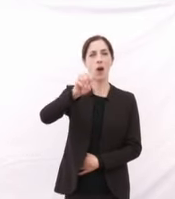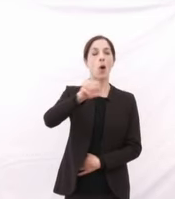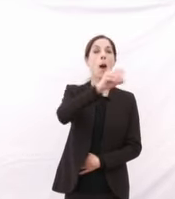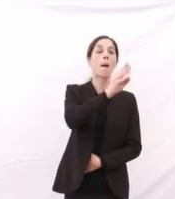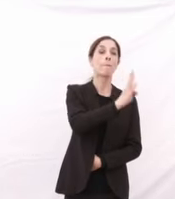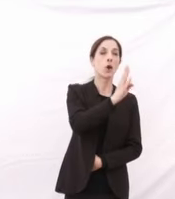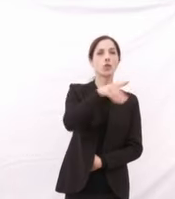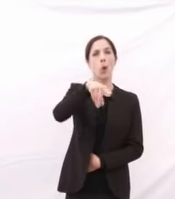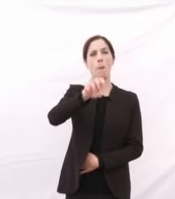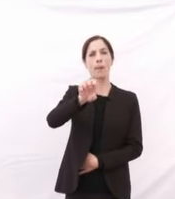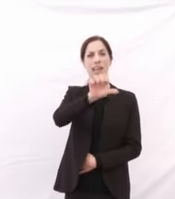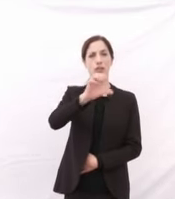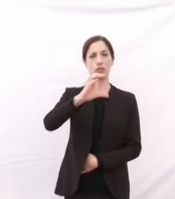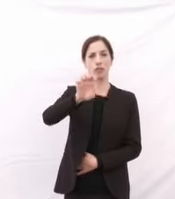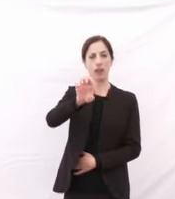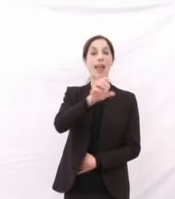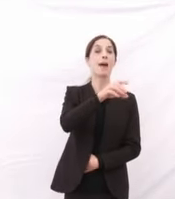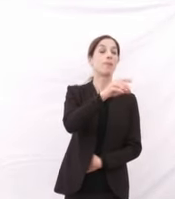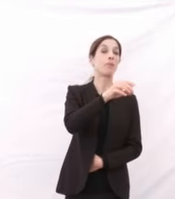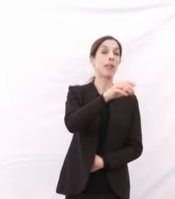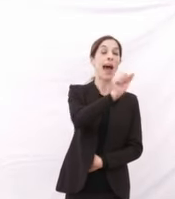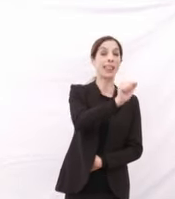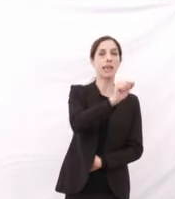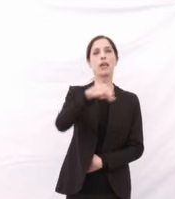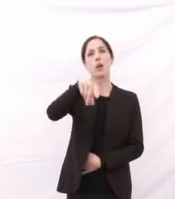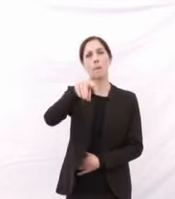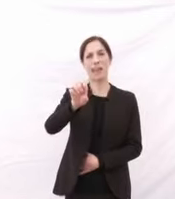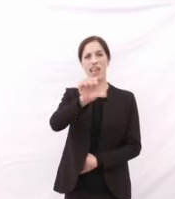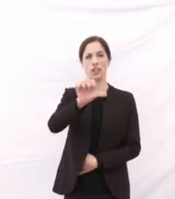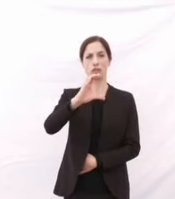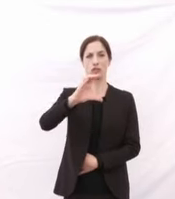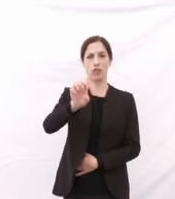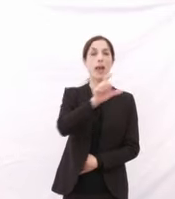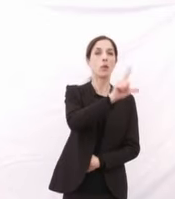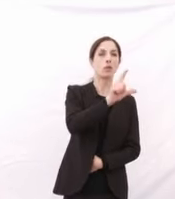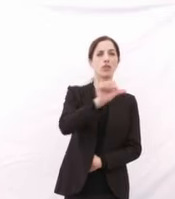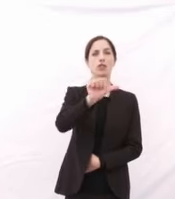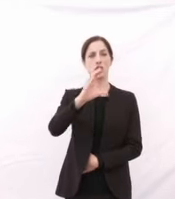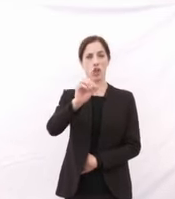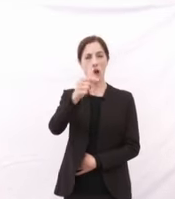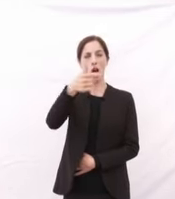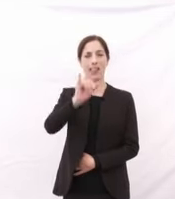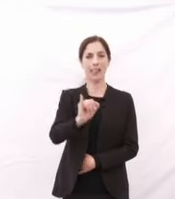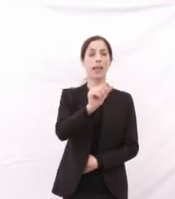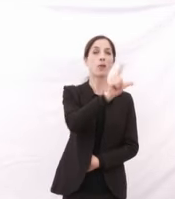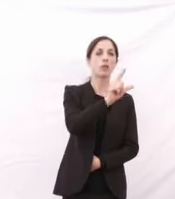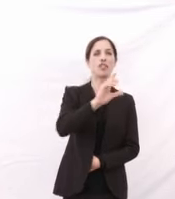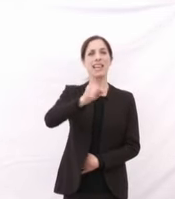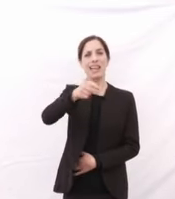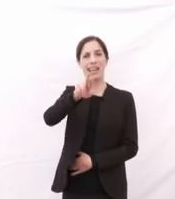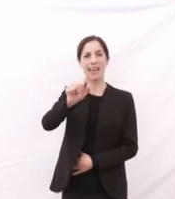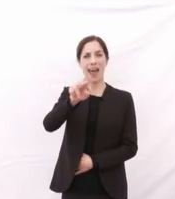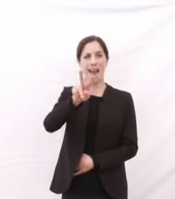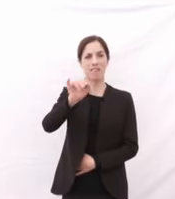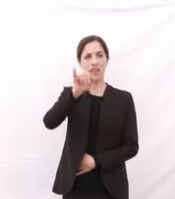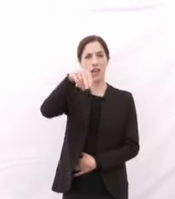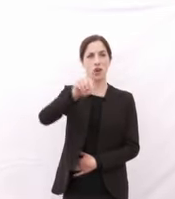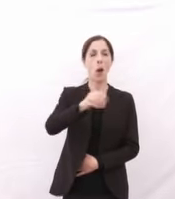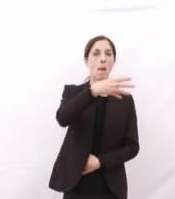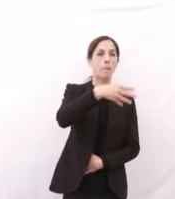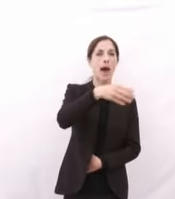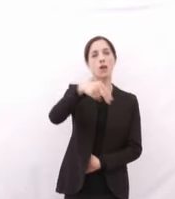Attilio Pesce, Filippo Scotti, Luigi Gravina, Mario Dodaro, Gioacchino